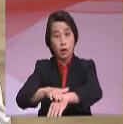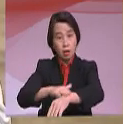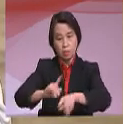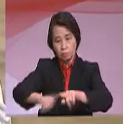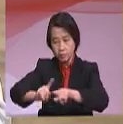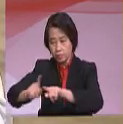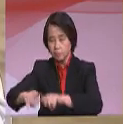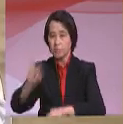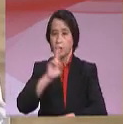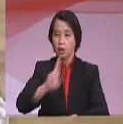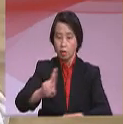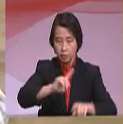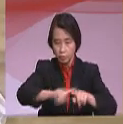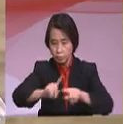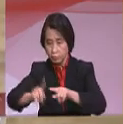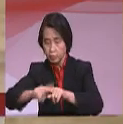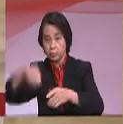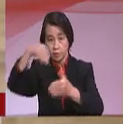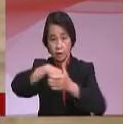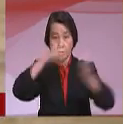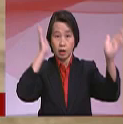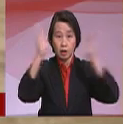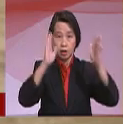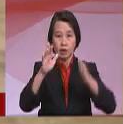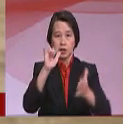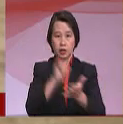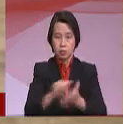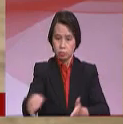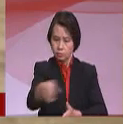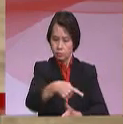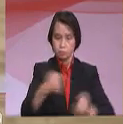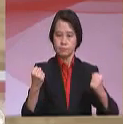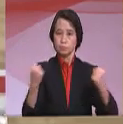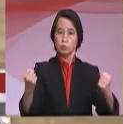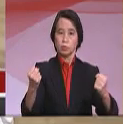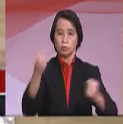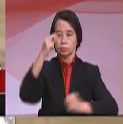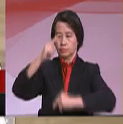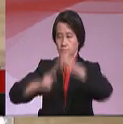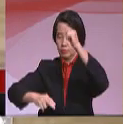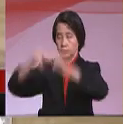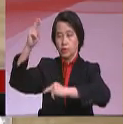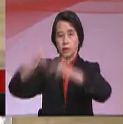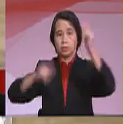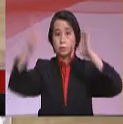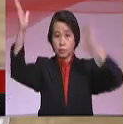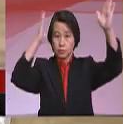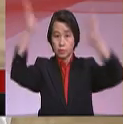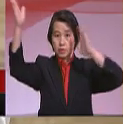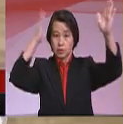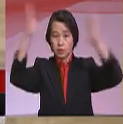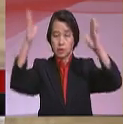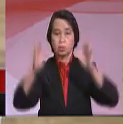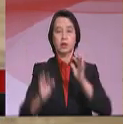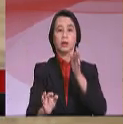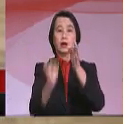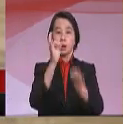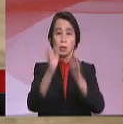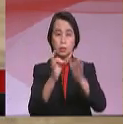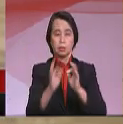dan agama di negara ini sebagai satu kekuatan untuk membina negara. Jika